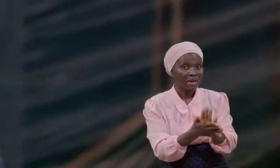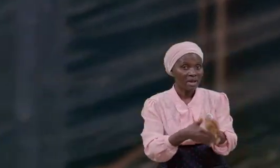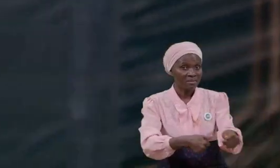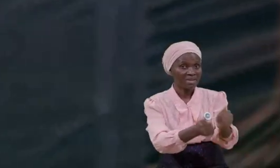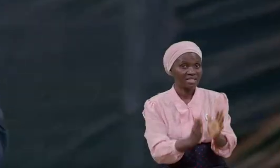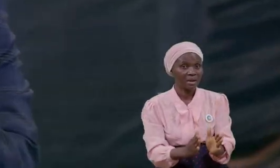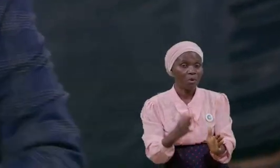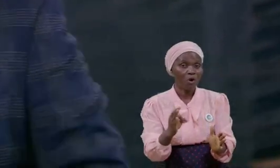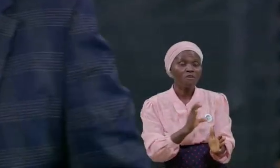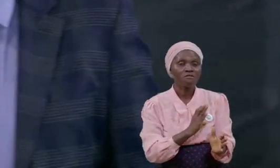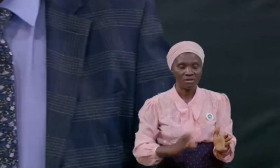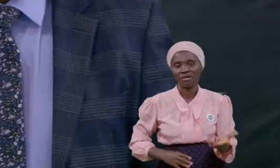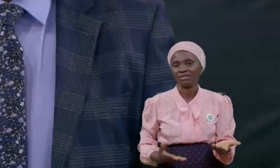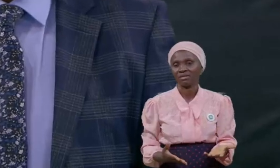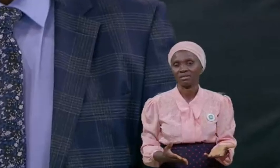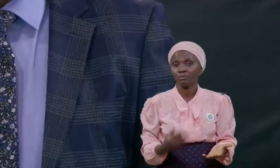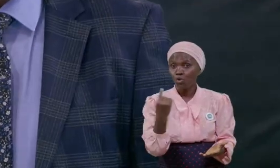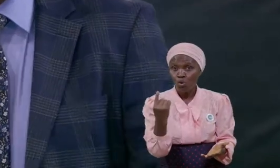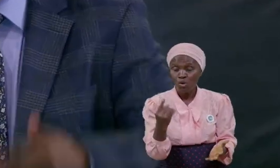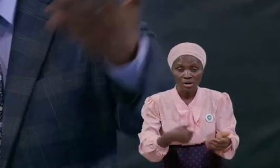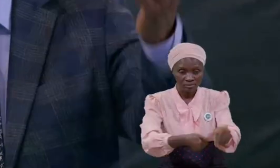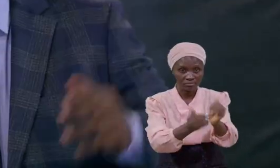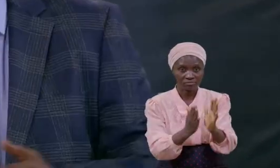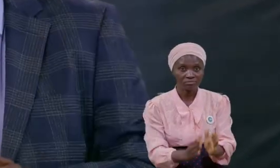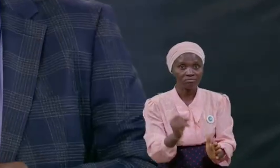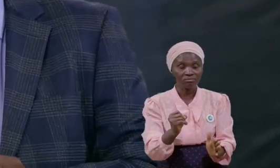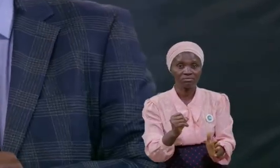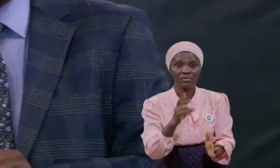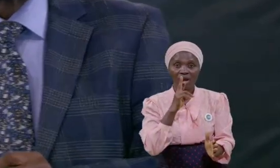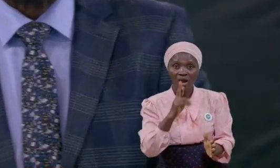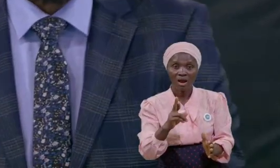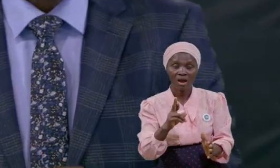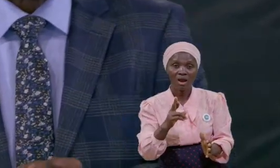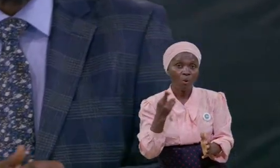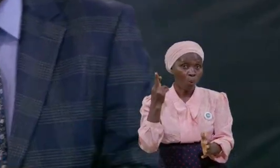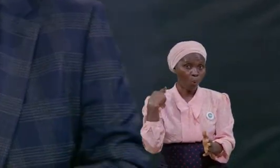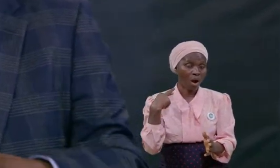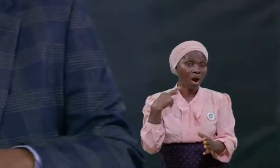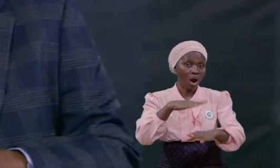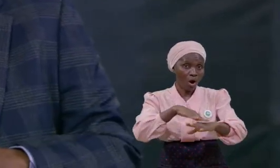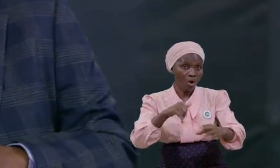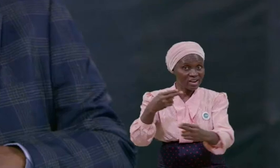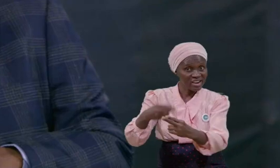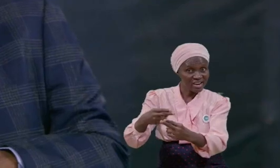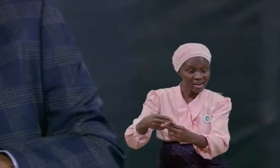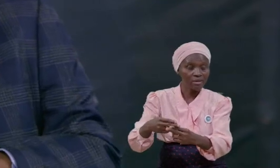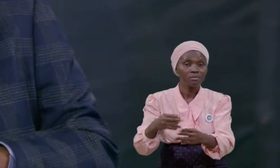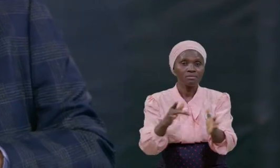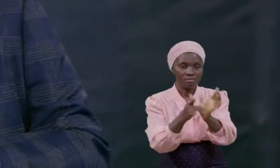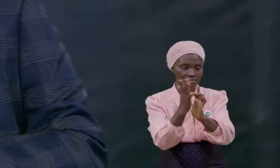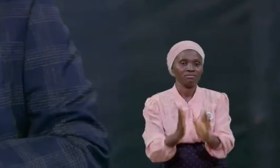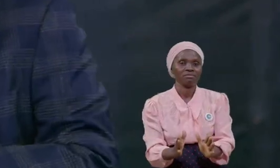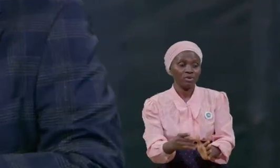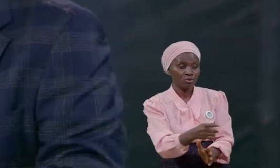seulement les disciples, sont appelés chrétiens. Ce sont les véritables chrétiens, les